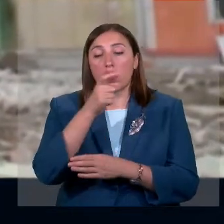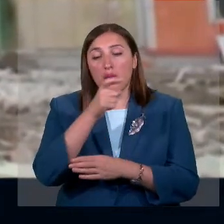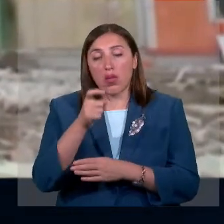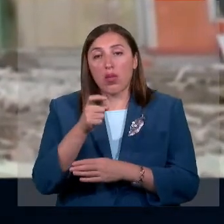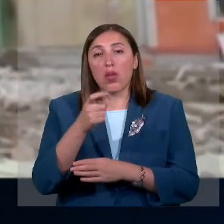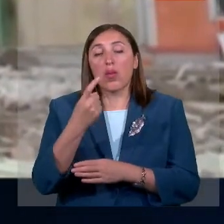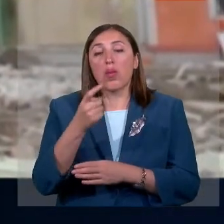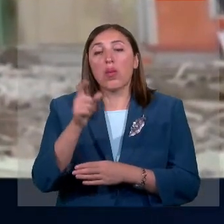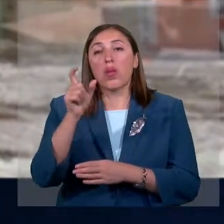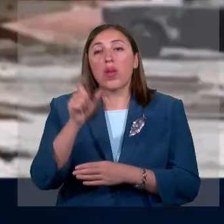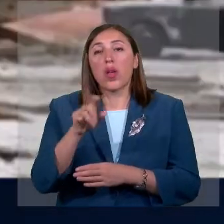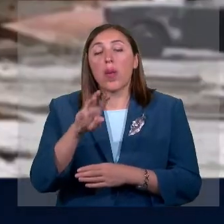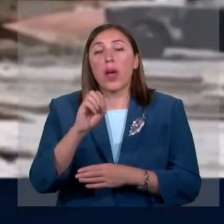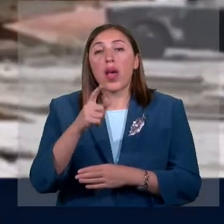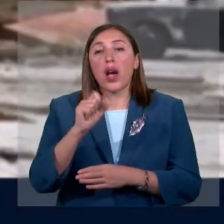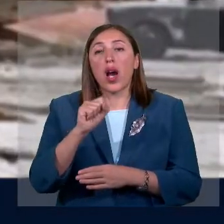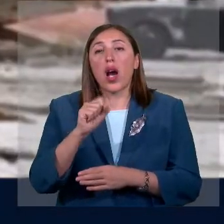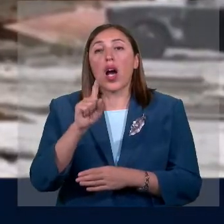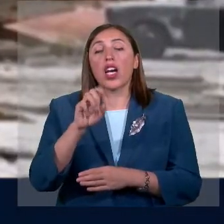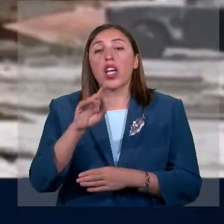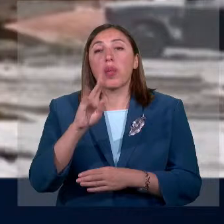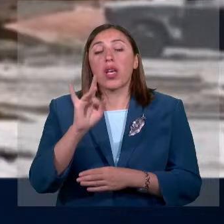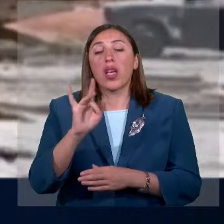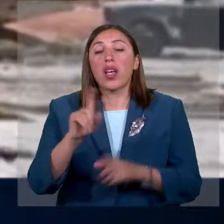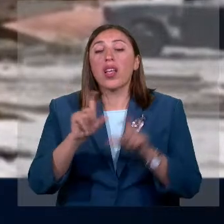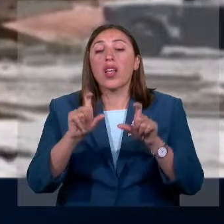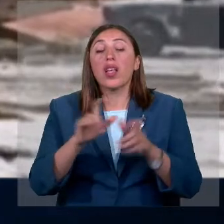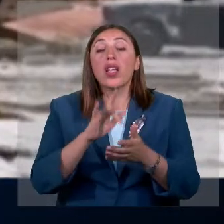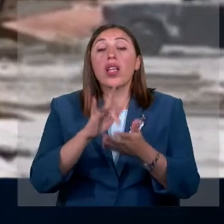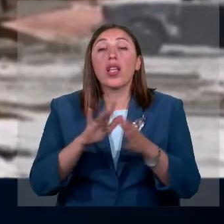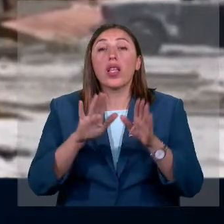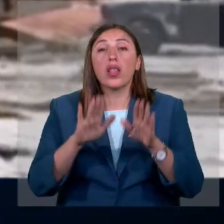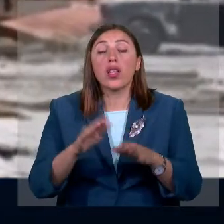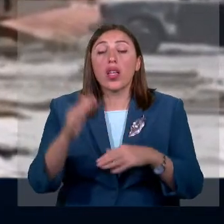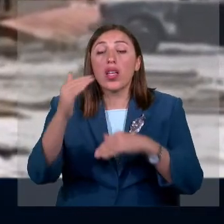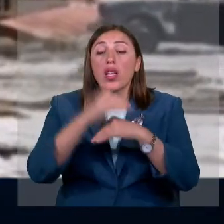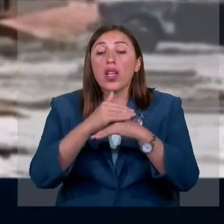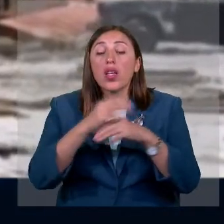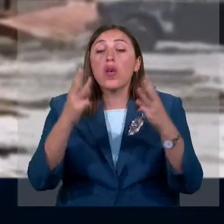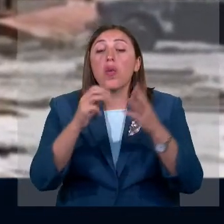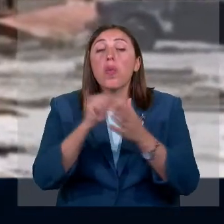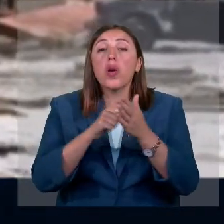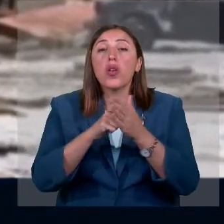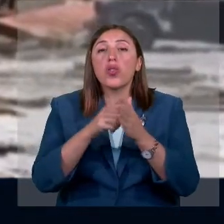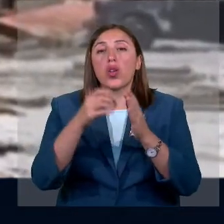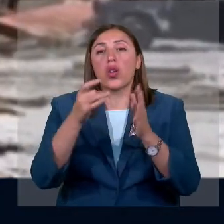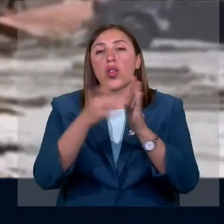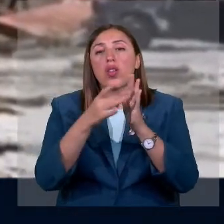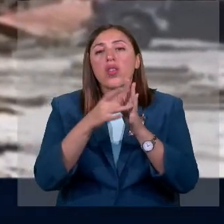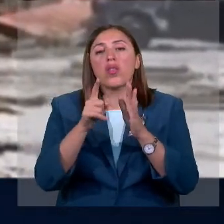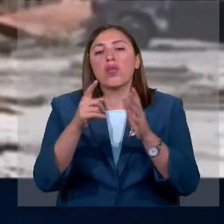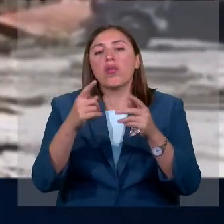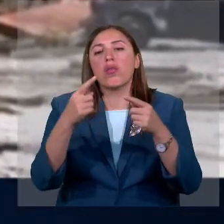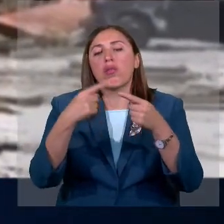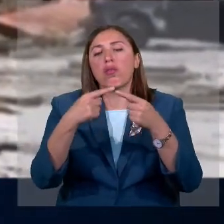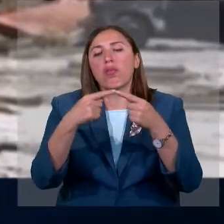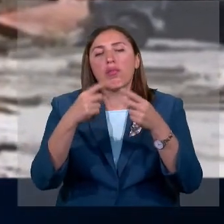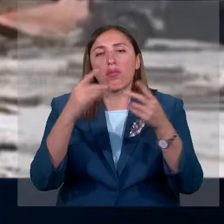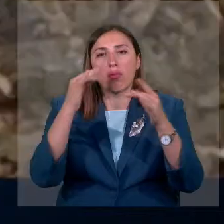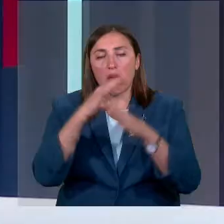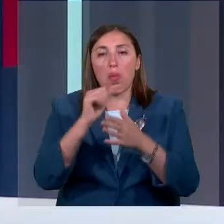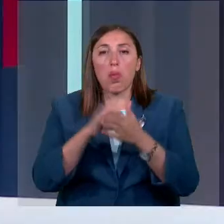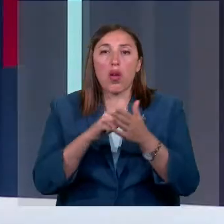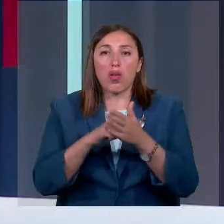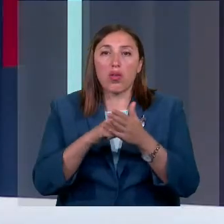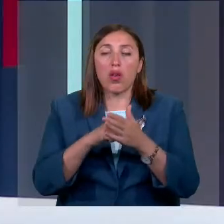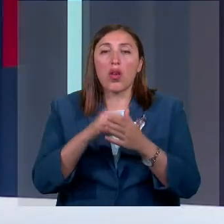համաձայն Մեգախիմկի կենտրոնում այս գիշերը բռնկված հրդեհի պատճառը կարճ միացումն է։ Հրդեհի տարածքը տարբեր